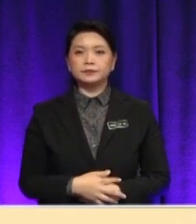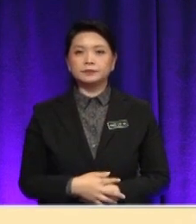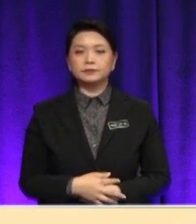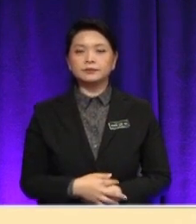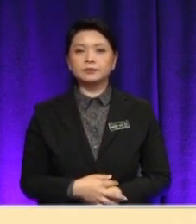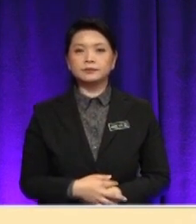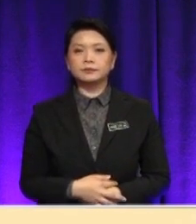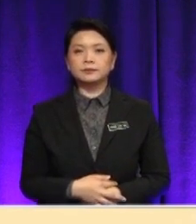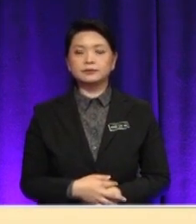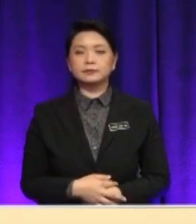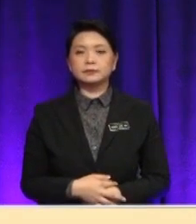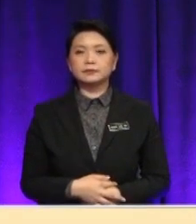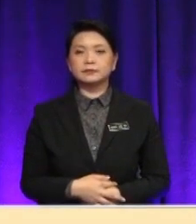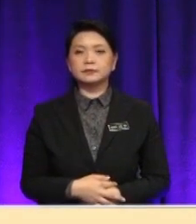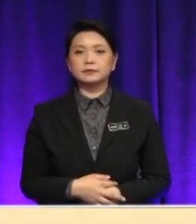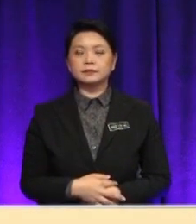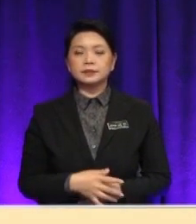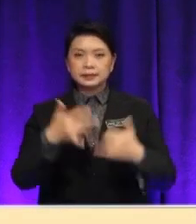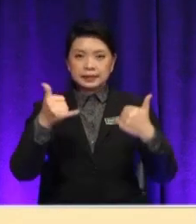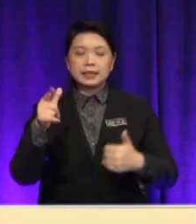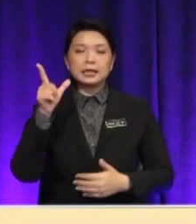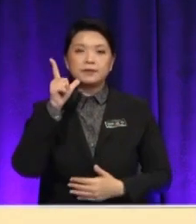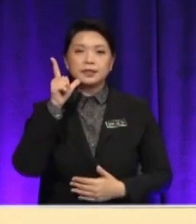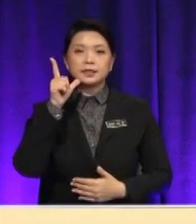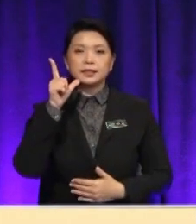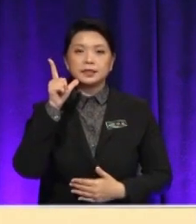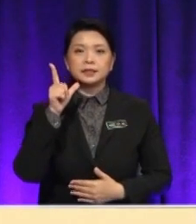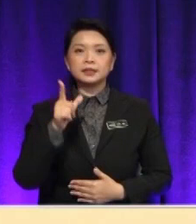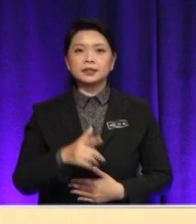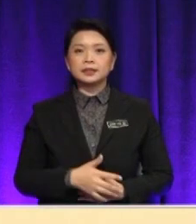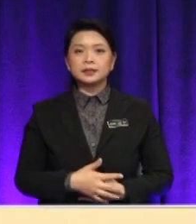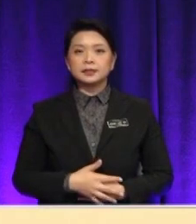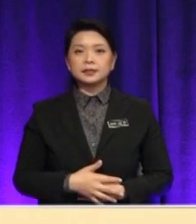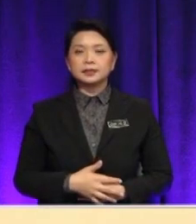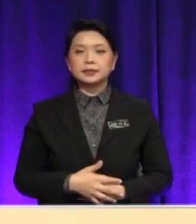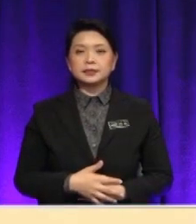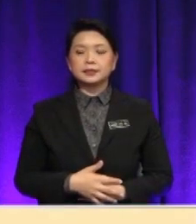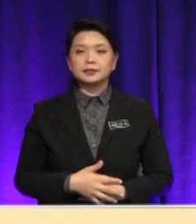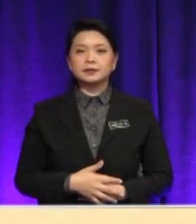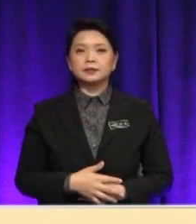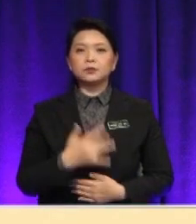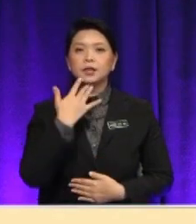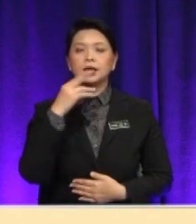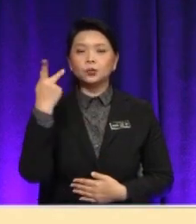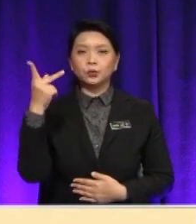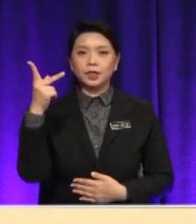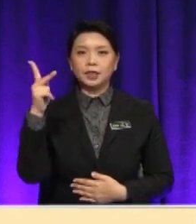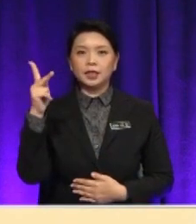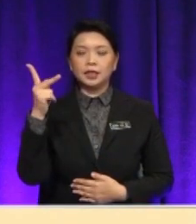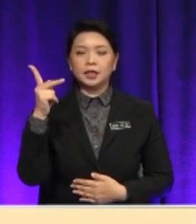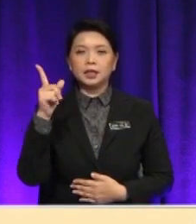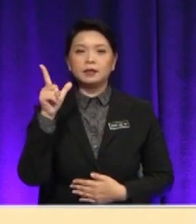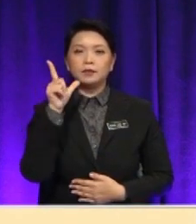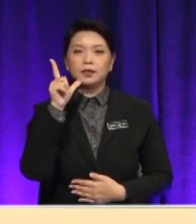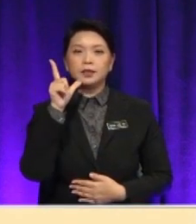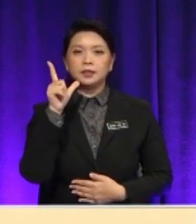merah. Seterusnya kita pergi lavanya. Saya lontar cikgu. Dung Lontar, dung dung lontar. dung dung. Nah, kuning cikgu. Warna kuning lavanya.